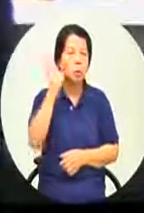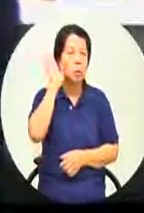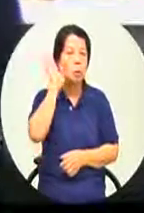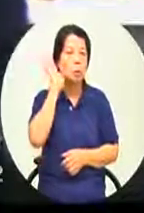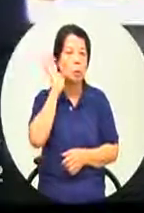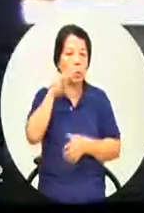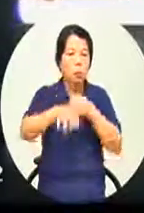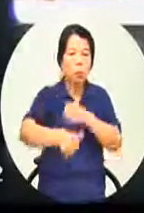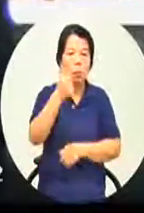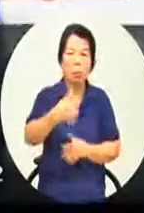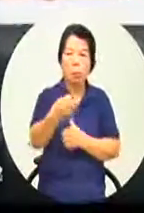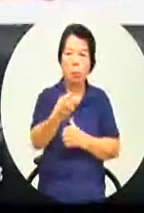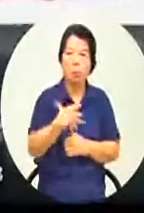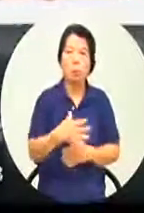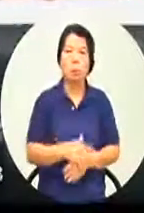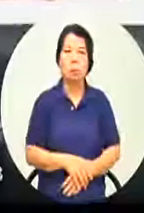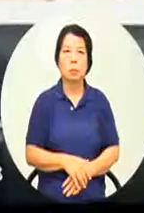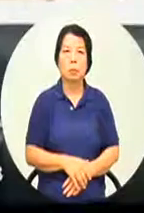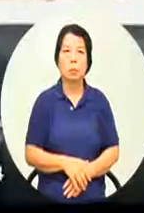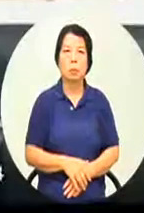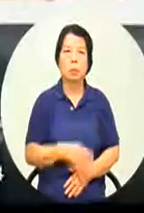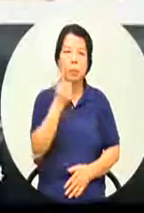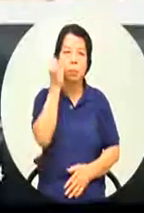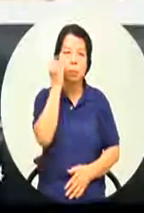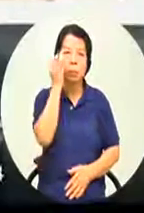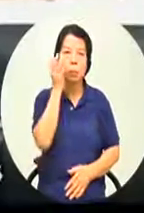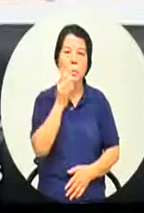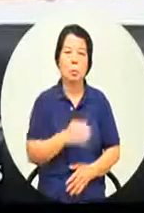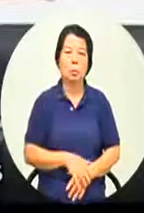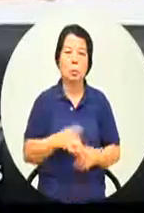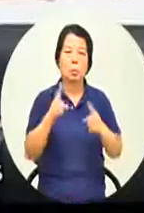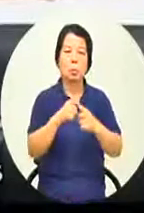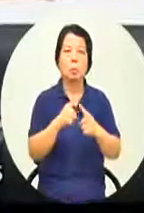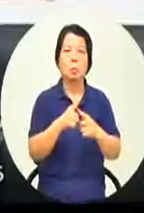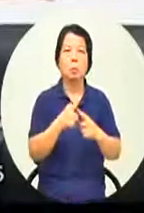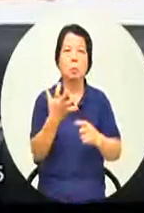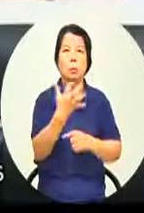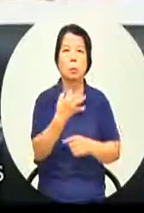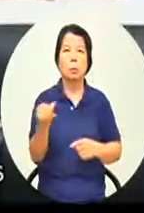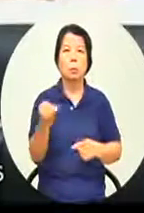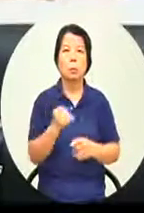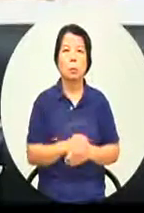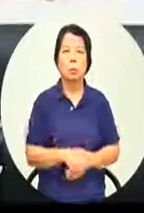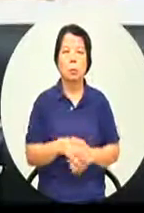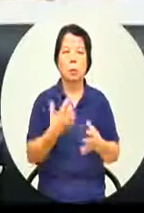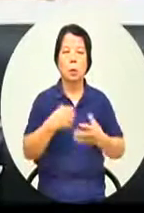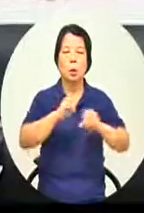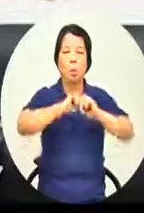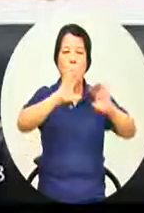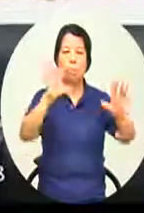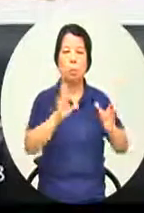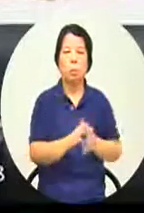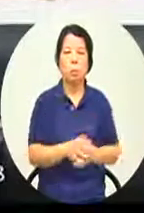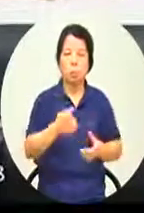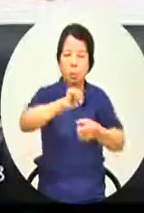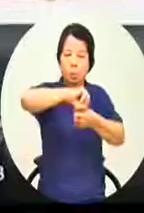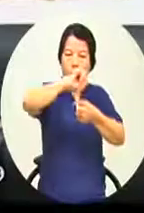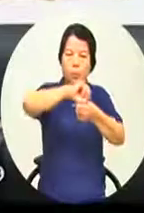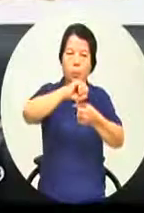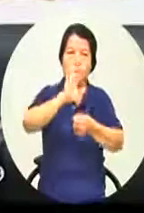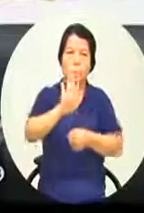他告诉我说，观光人数啊，他们发布新闻稿，他说是增加